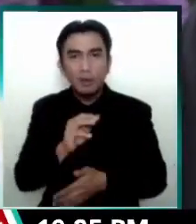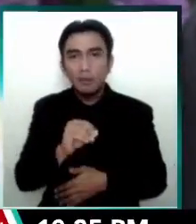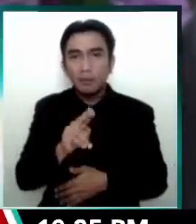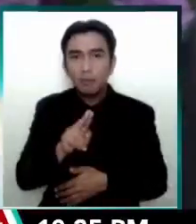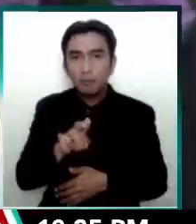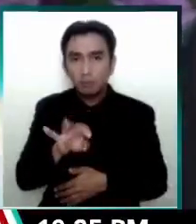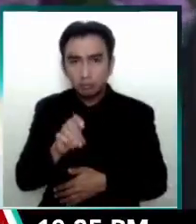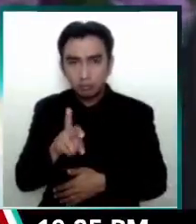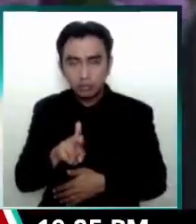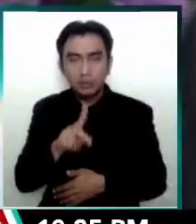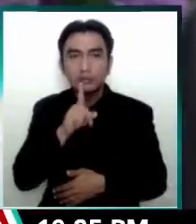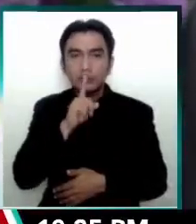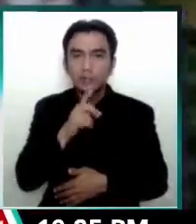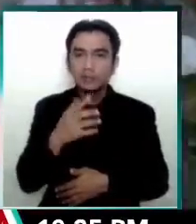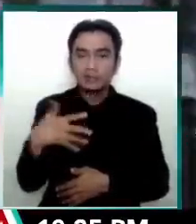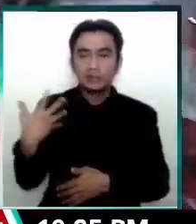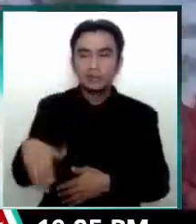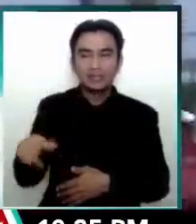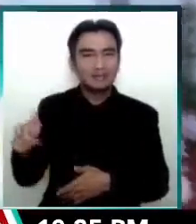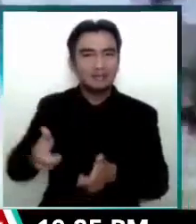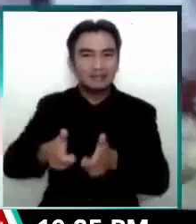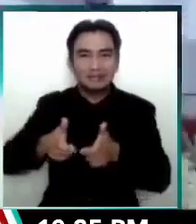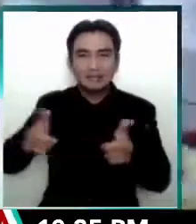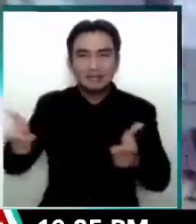malaking pagkakamali yung ginawa nila.